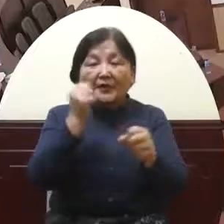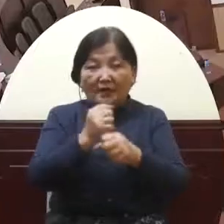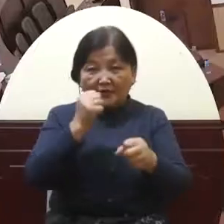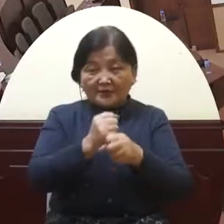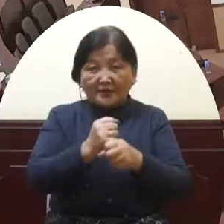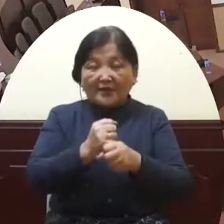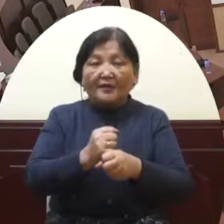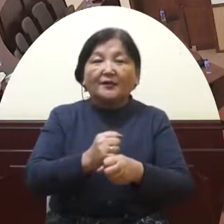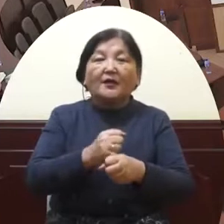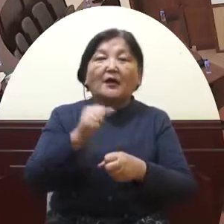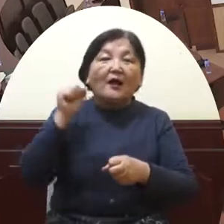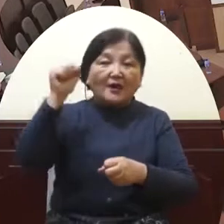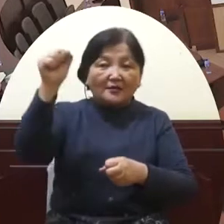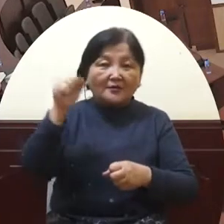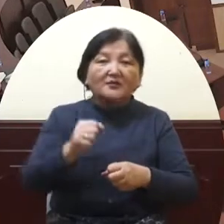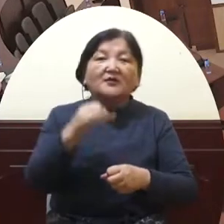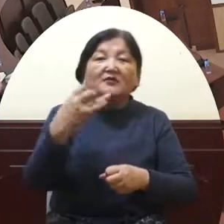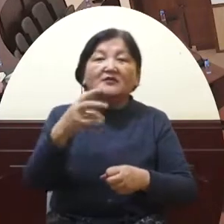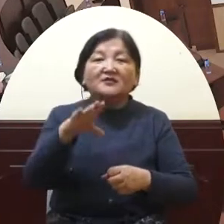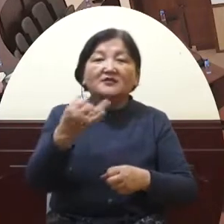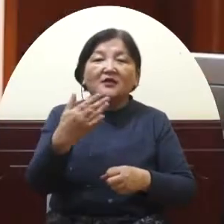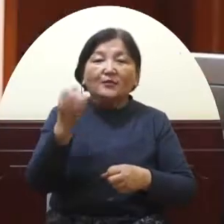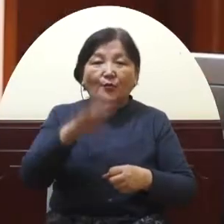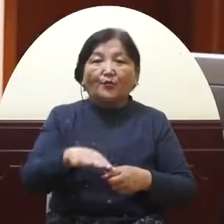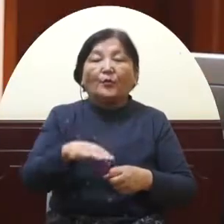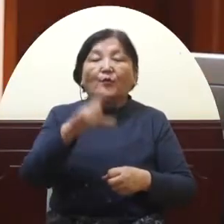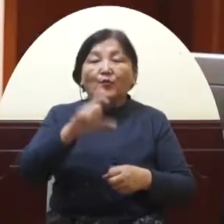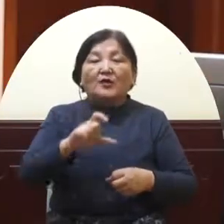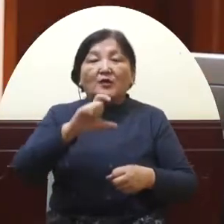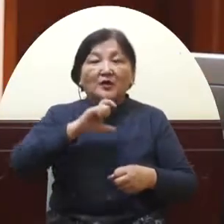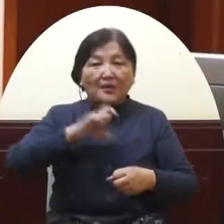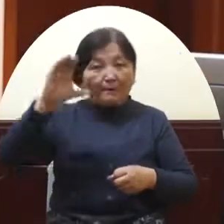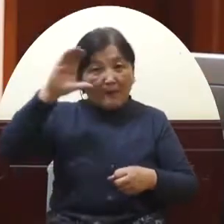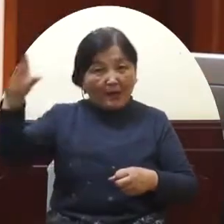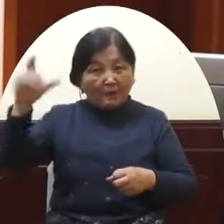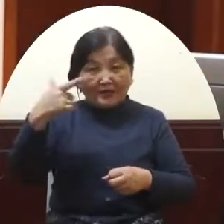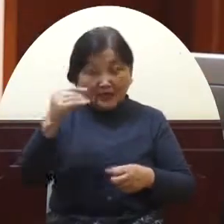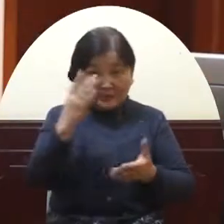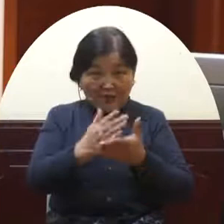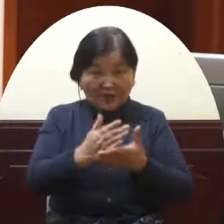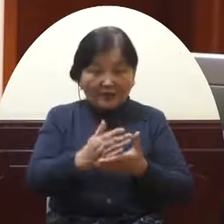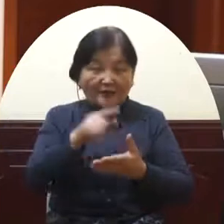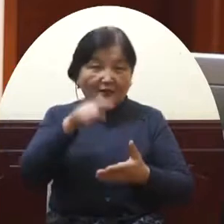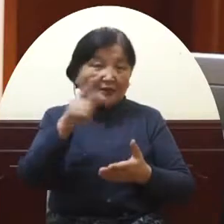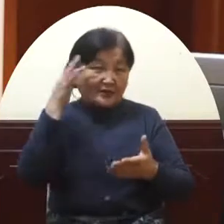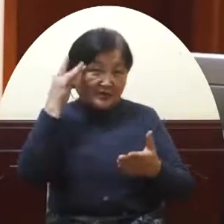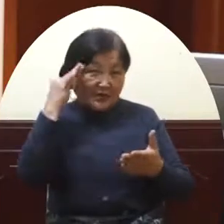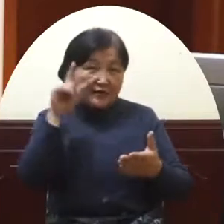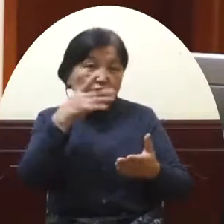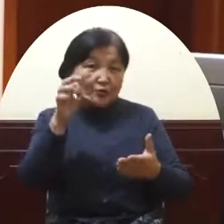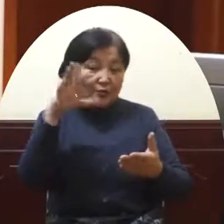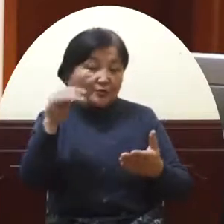ардчлалын институт хүний эрхийн газар гэж байдаг. За энэ байгууллагаас өгсөн санамж зөвлөмждөр бол манайхыг